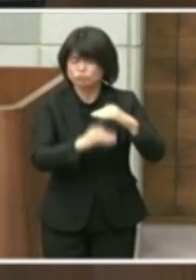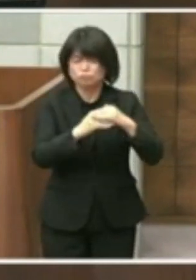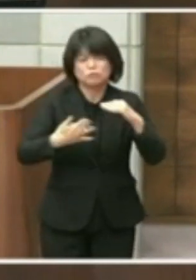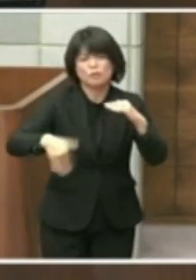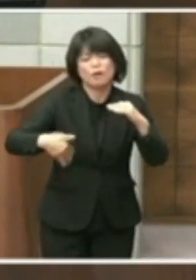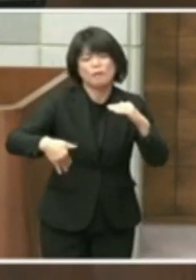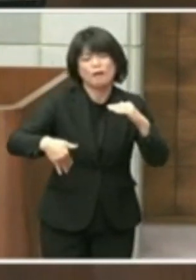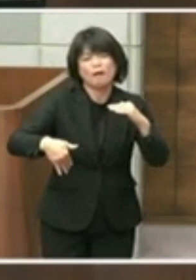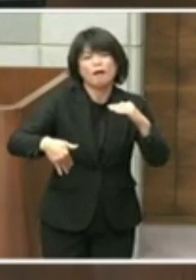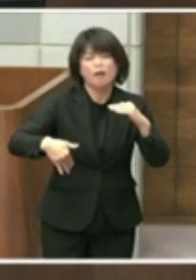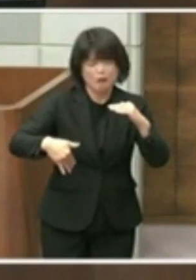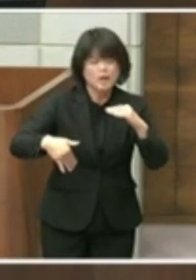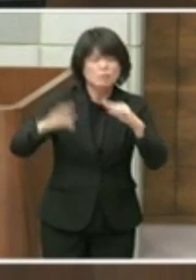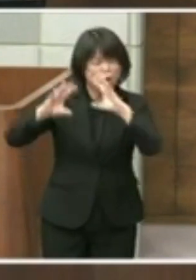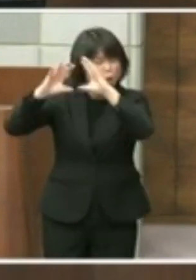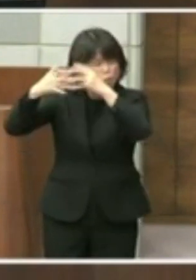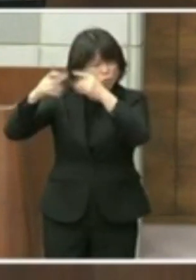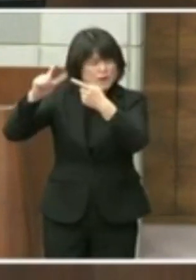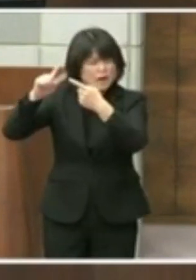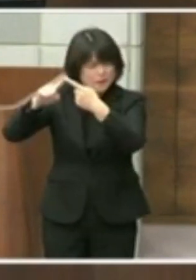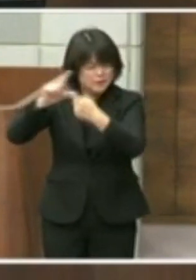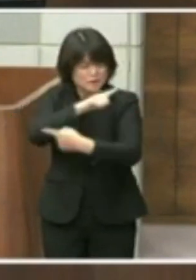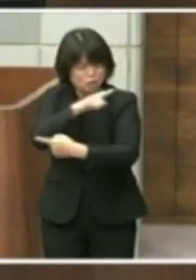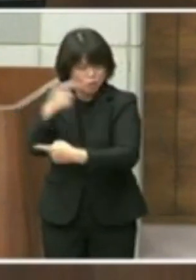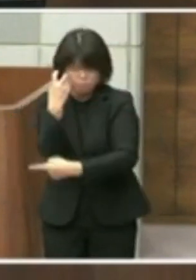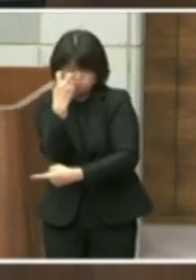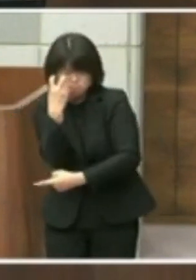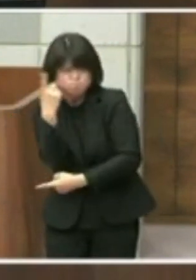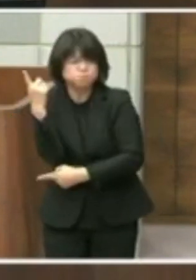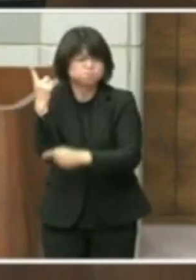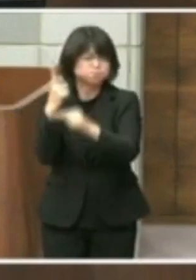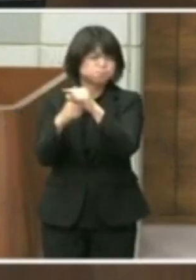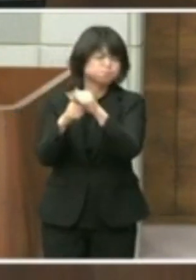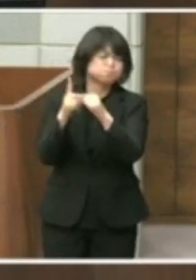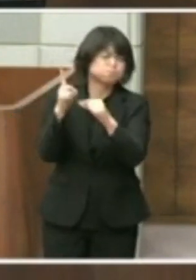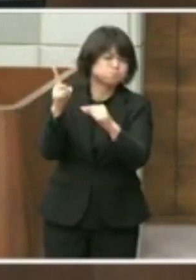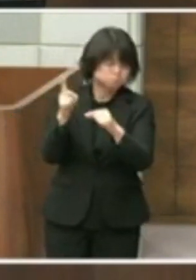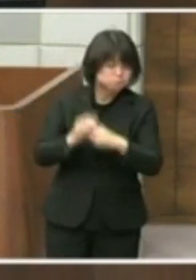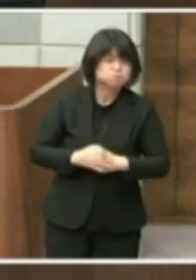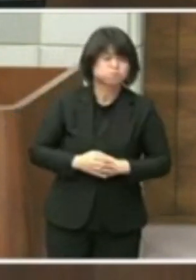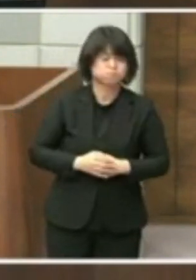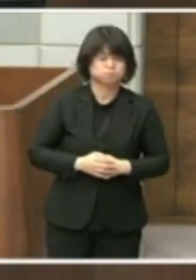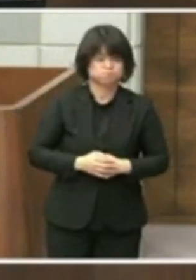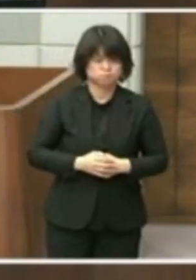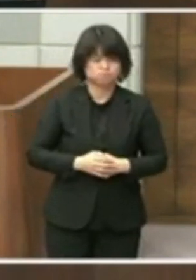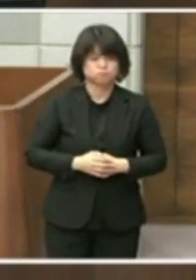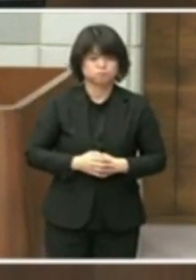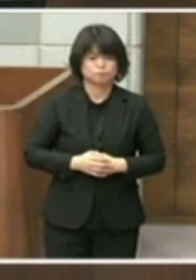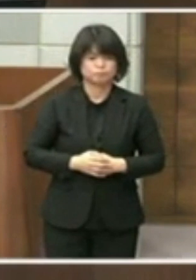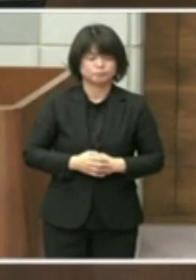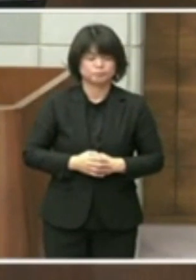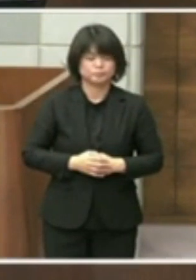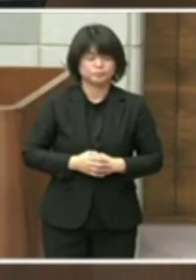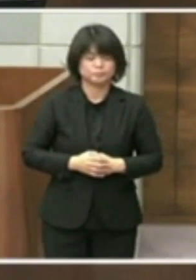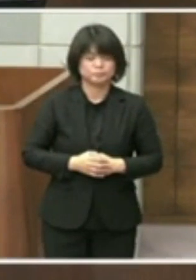現在も国際的にさまざまな知見に基づく検討が進められている状況でござい